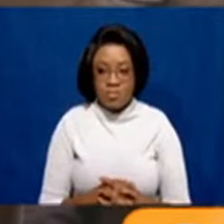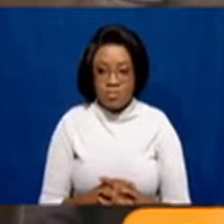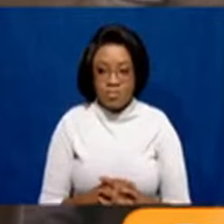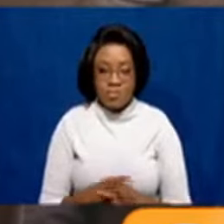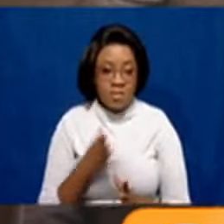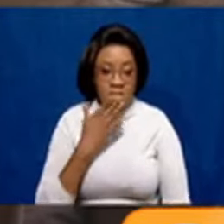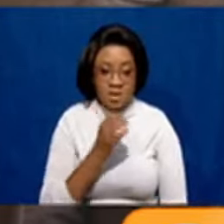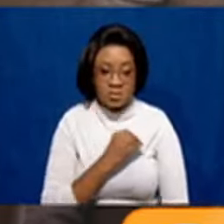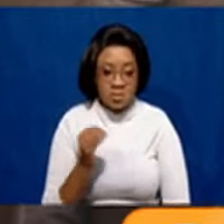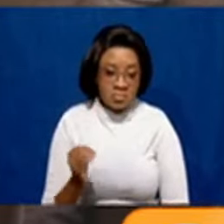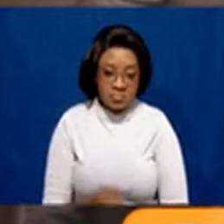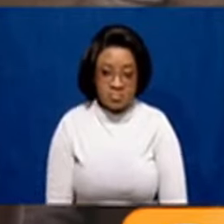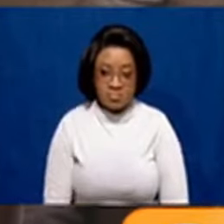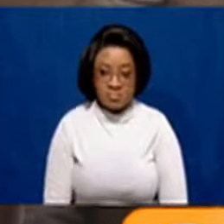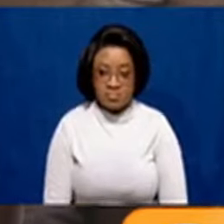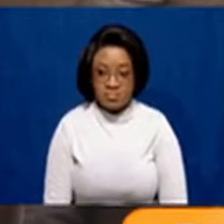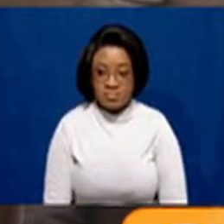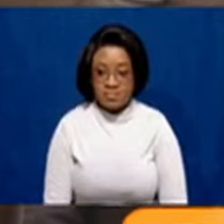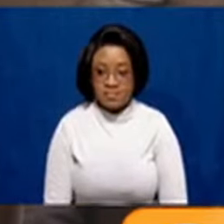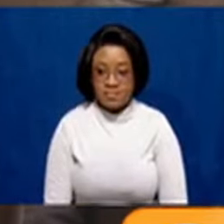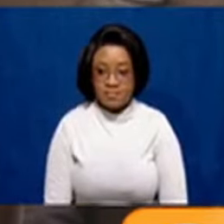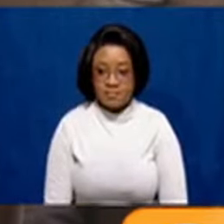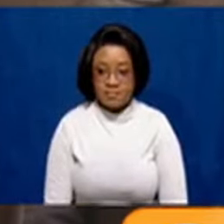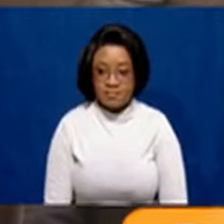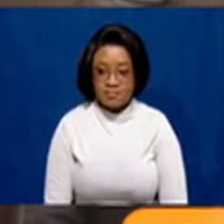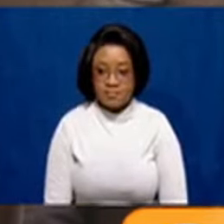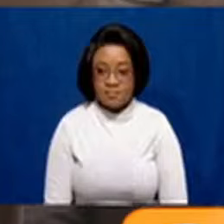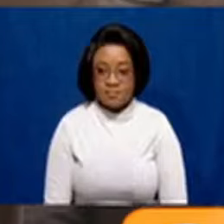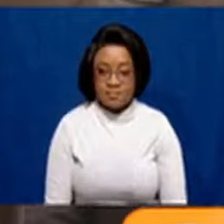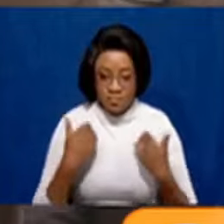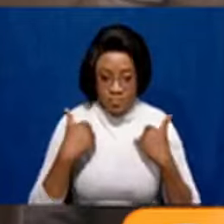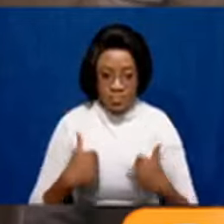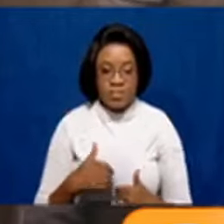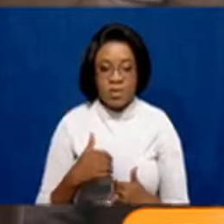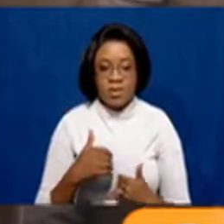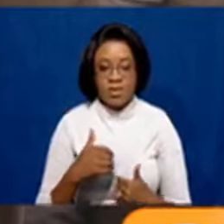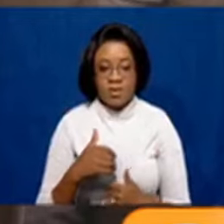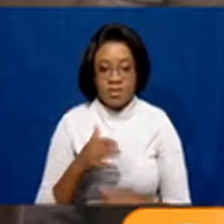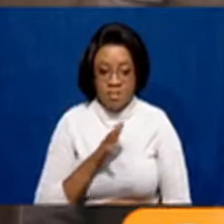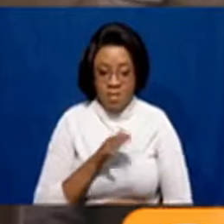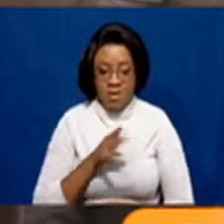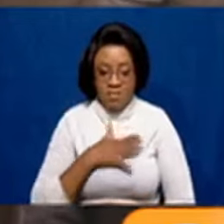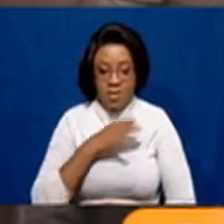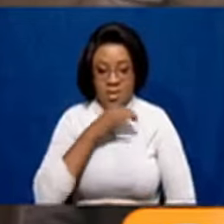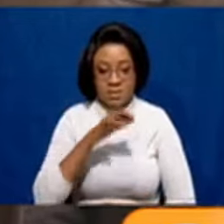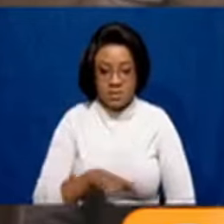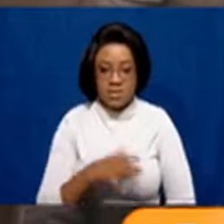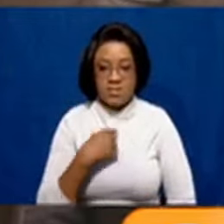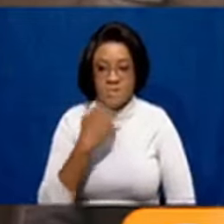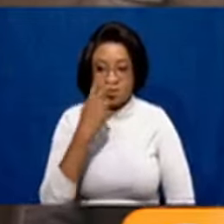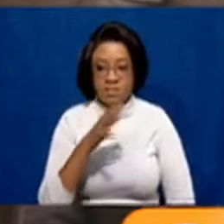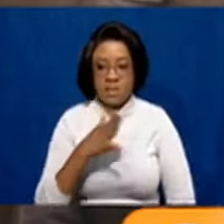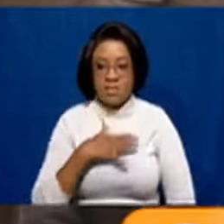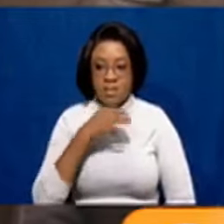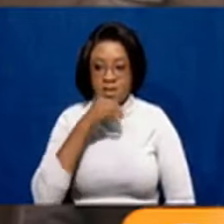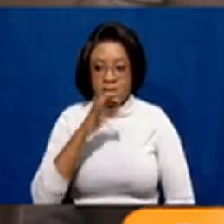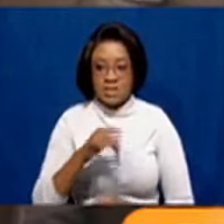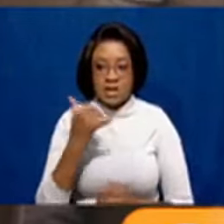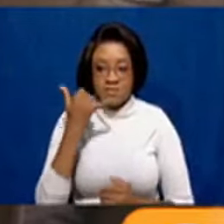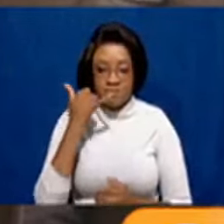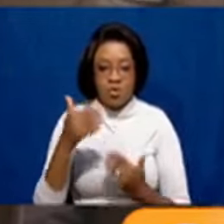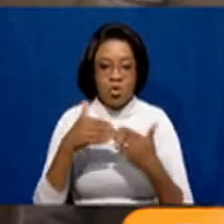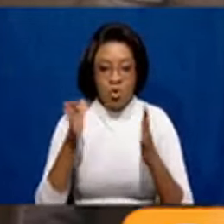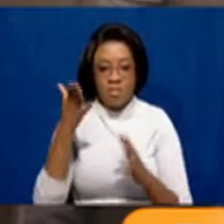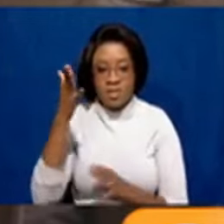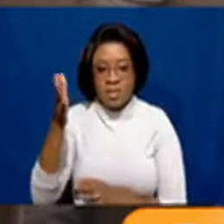hawakujibu chochote pia wao. Sasa sisi ama mimi kama mamake marehemu, mimi nashuku simu ya mtoto wangu ilifunguliwa Diani